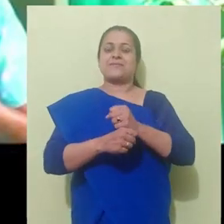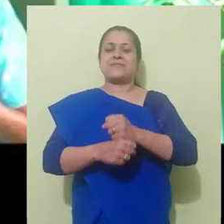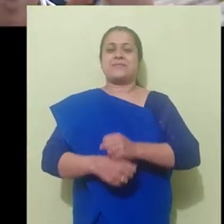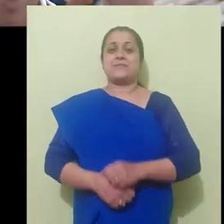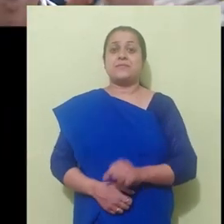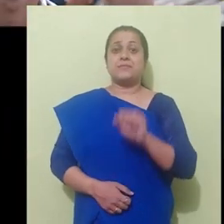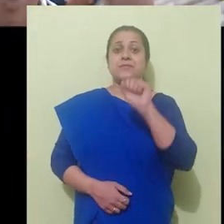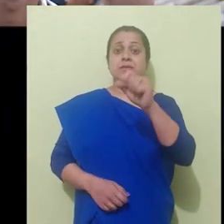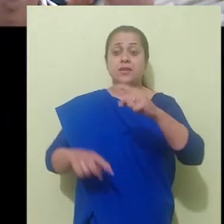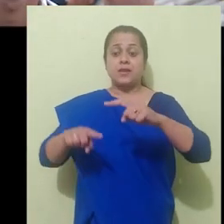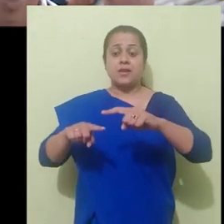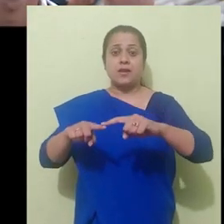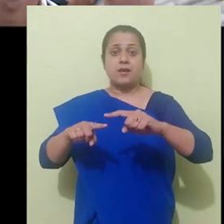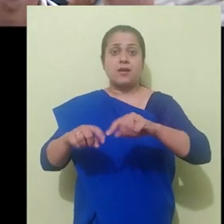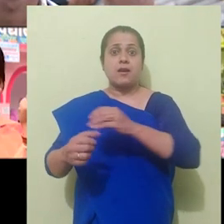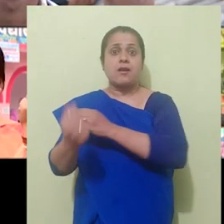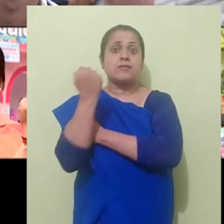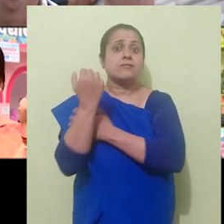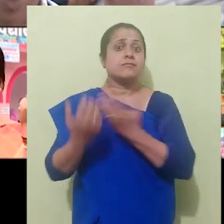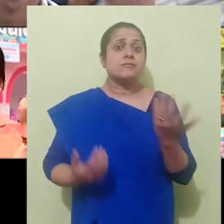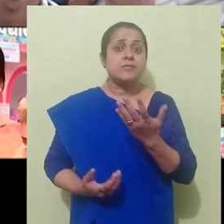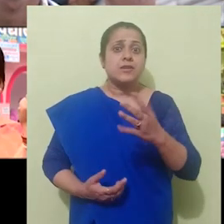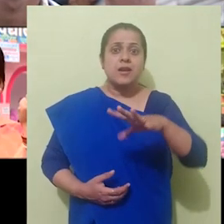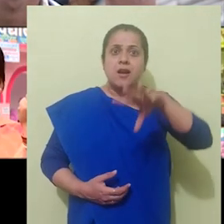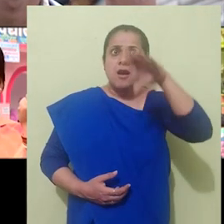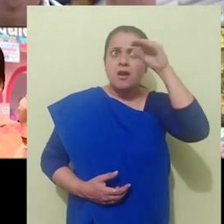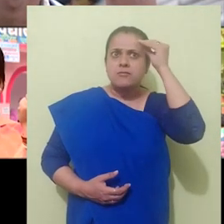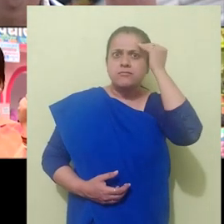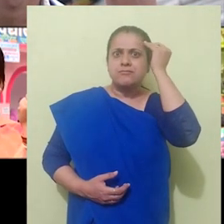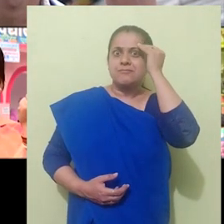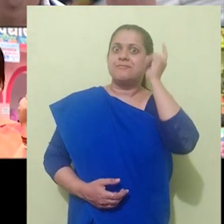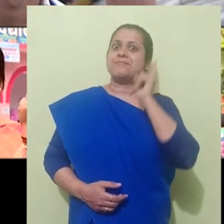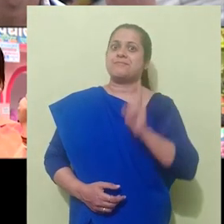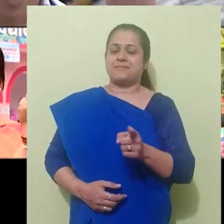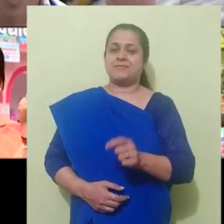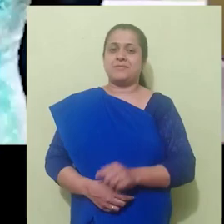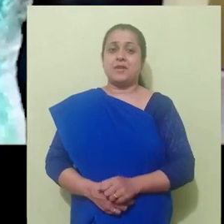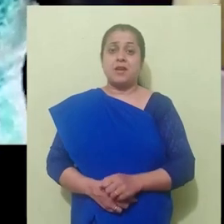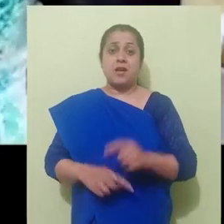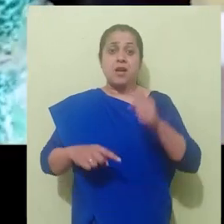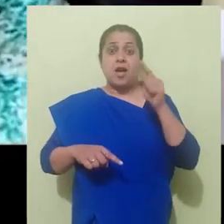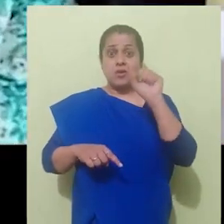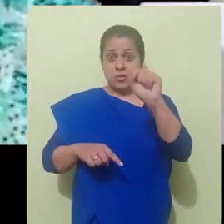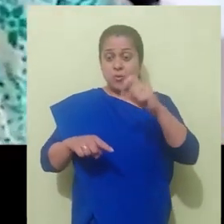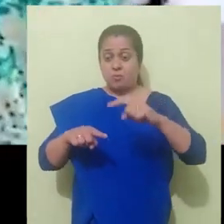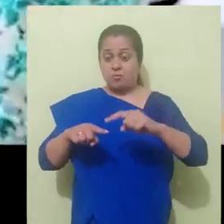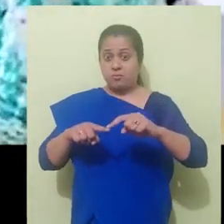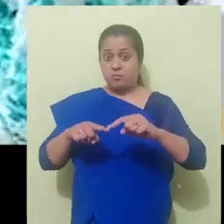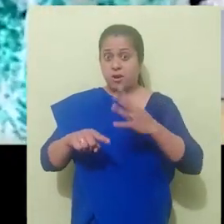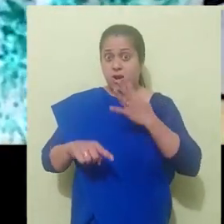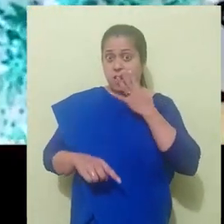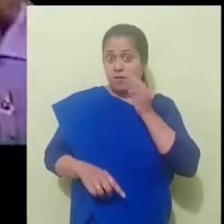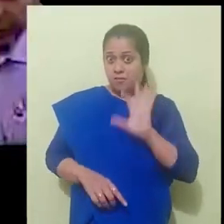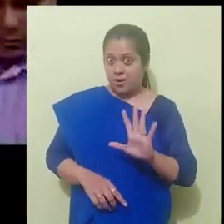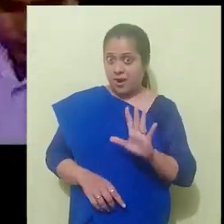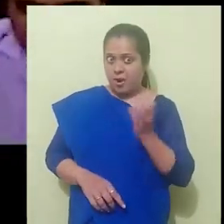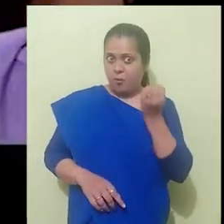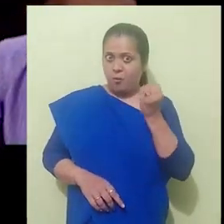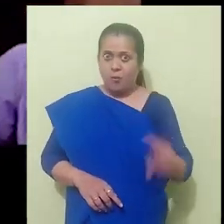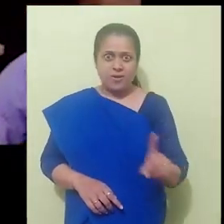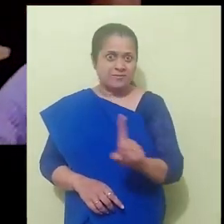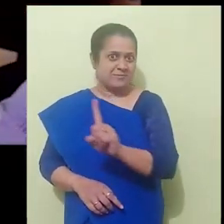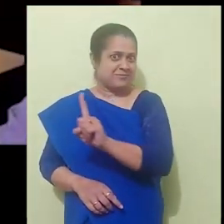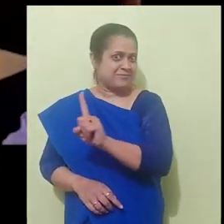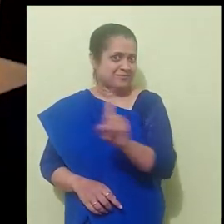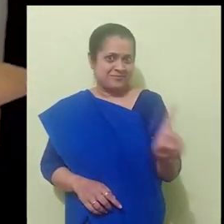नीमत दारा जाणून घे तुझा अधिकार वत मोलाची तुझे वगडाउना